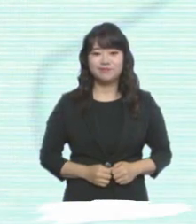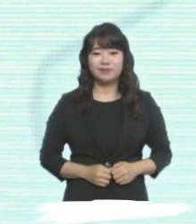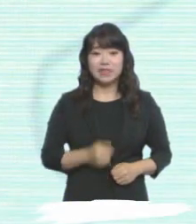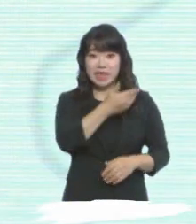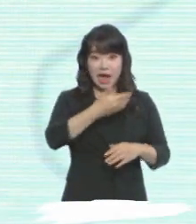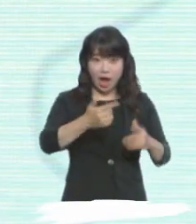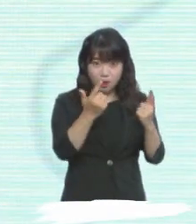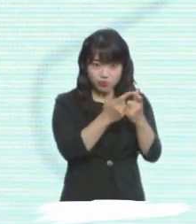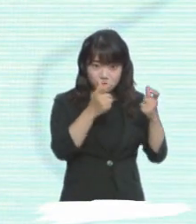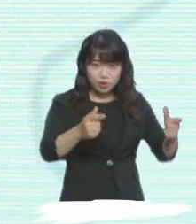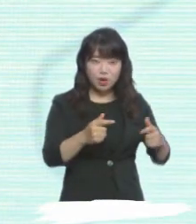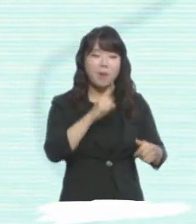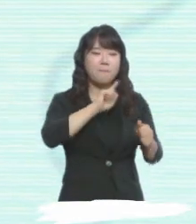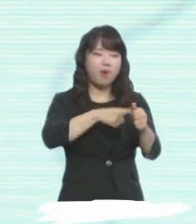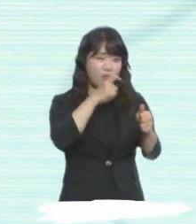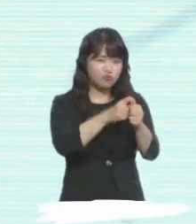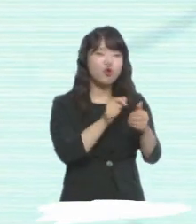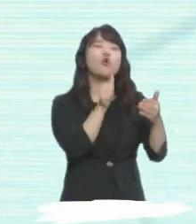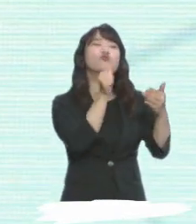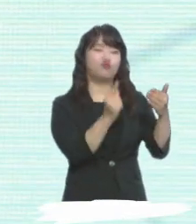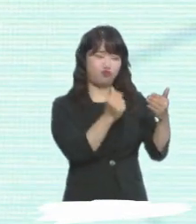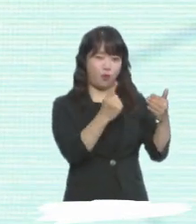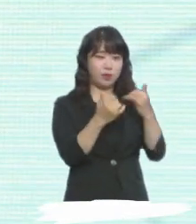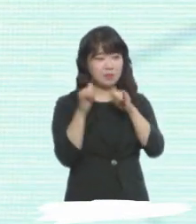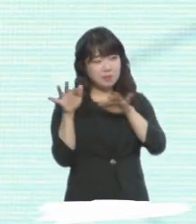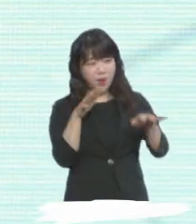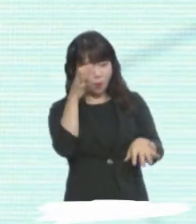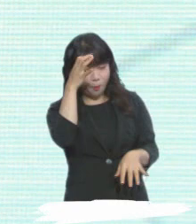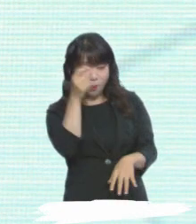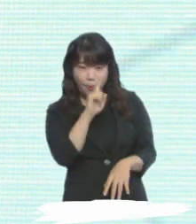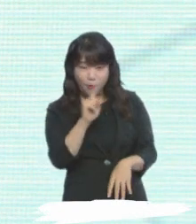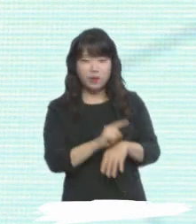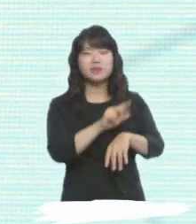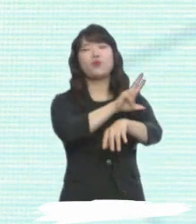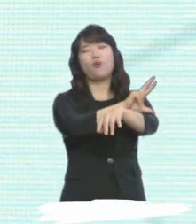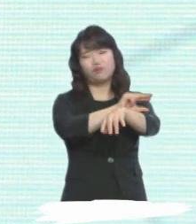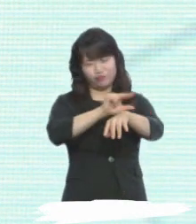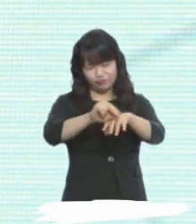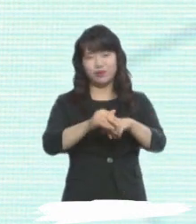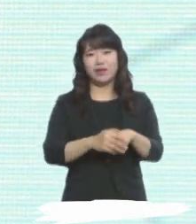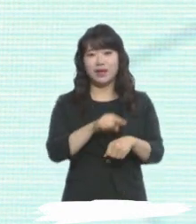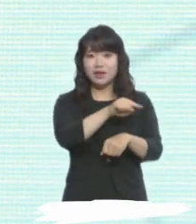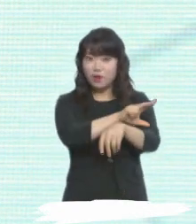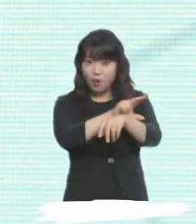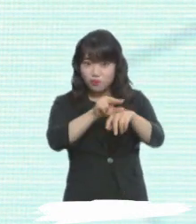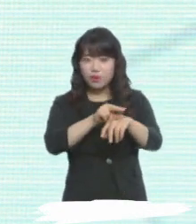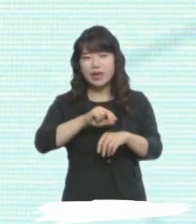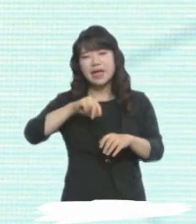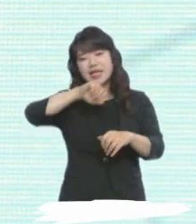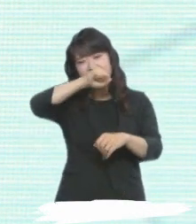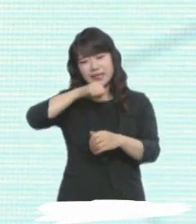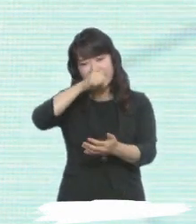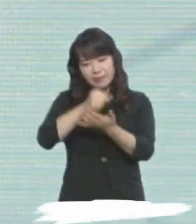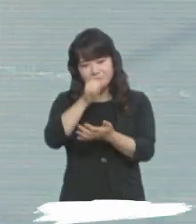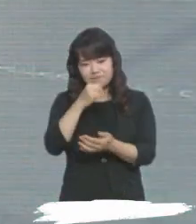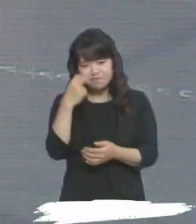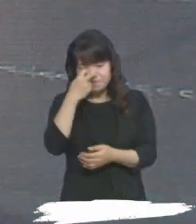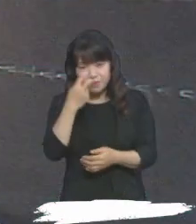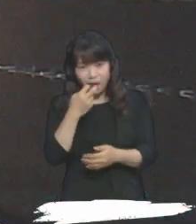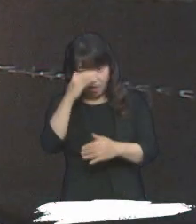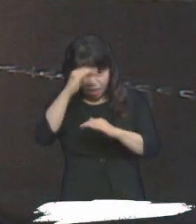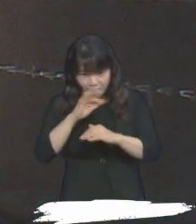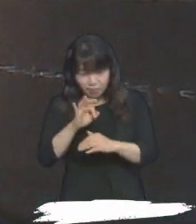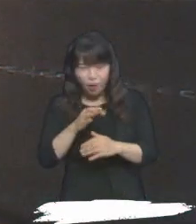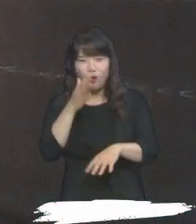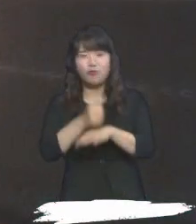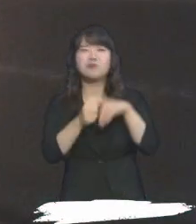강북판 9호선이라고 불리며 많은 시민들의 관심을 모았던 강북 횡단선. 이 경전철이 예타를 결국 통과하지 못하면서 운명의